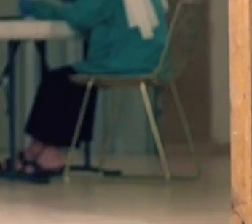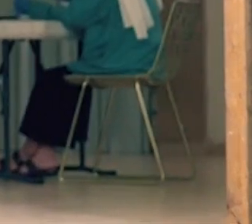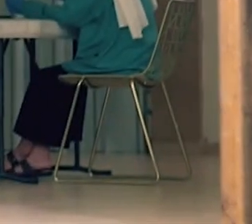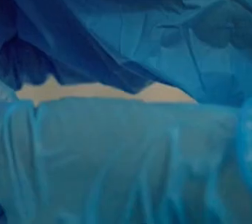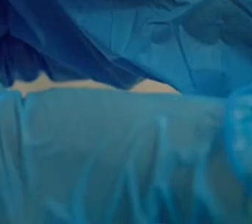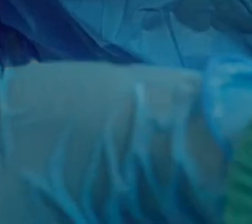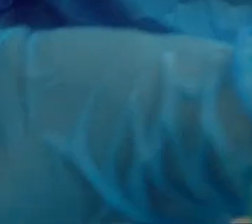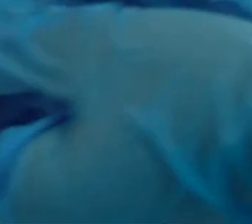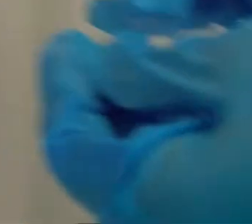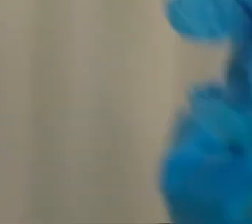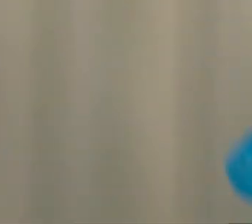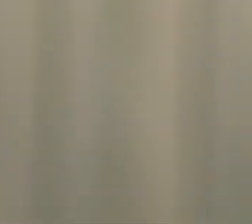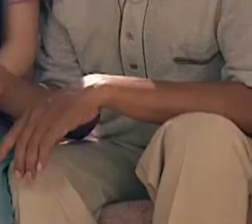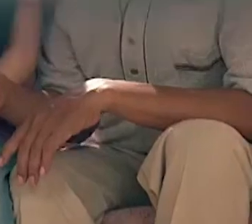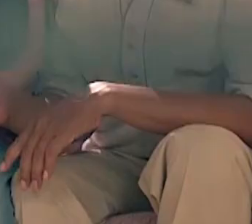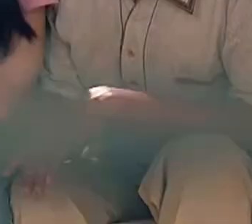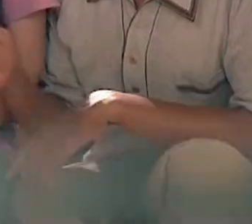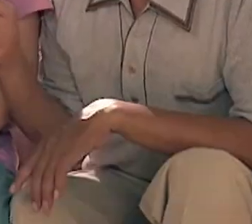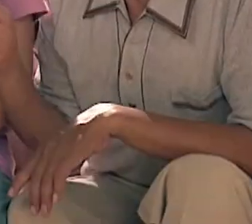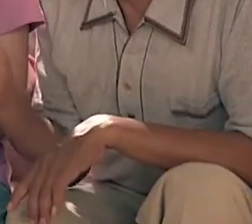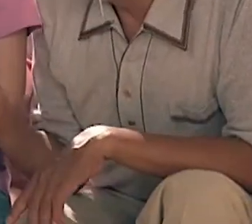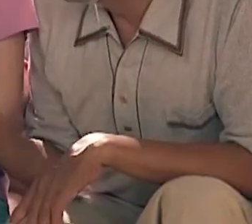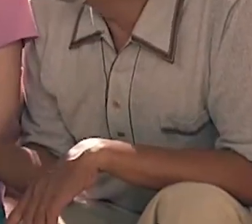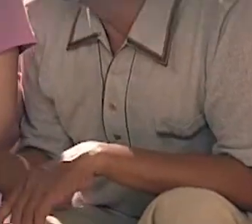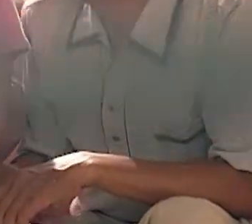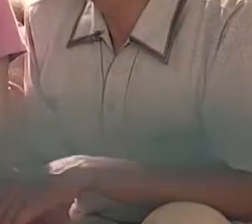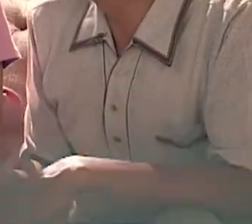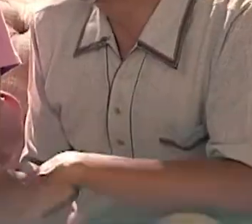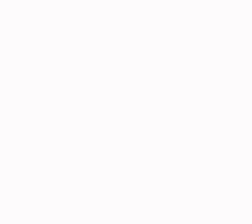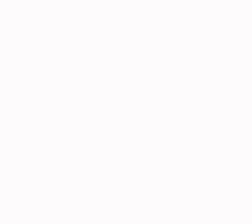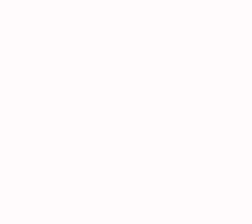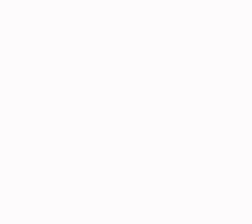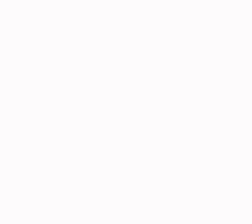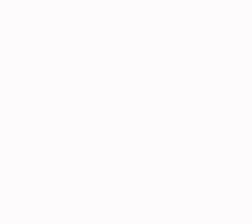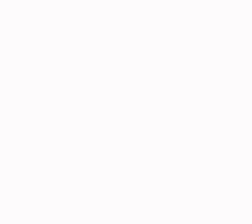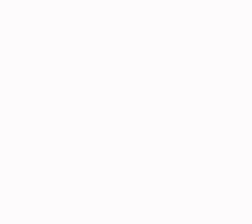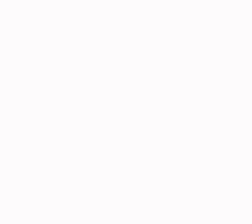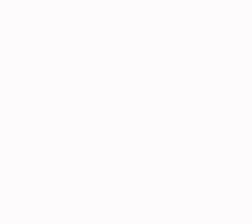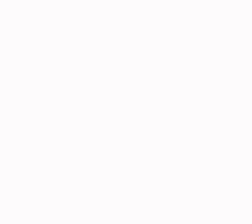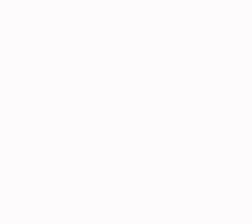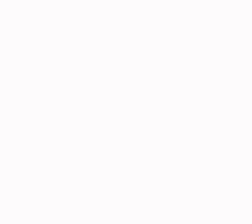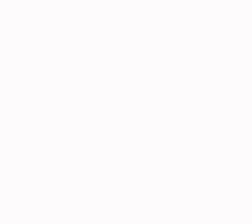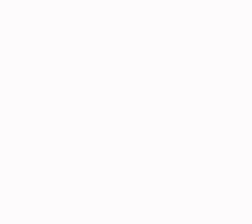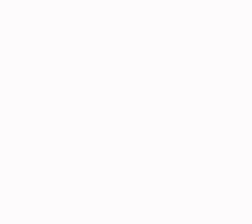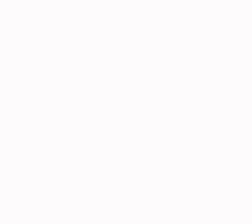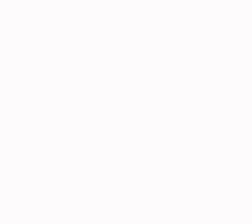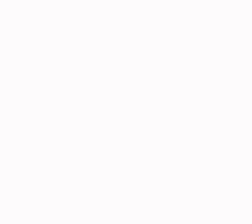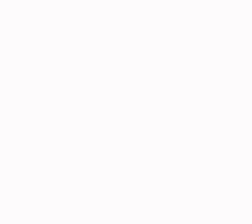demi imunitas mu kita percaya kita pasti bisa